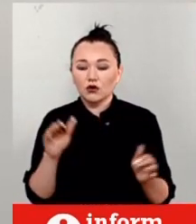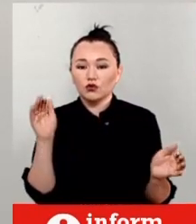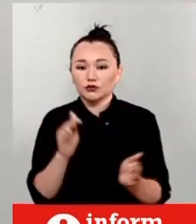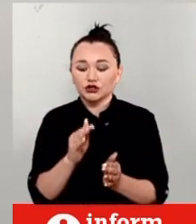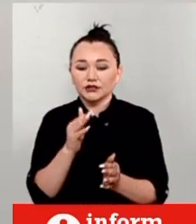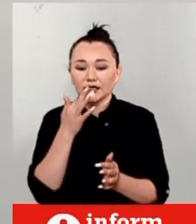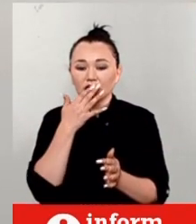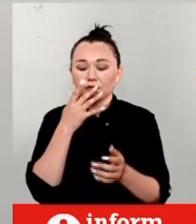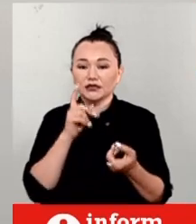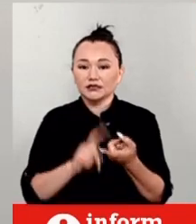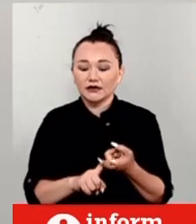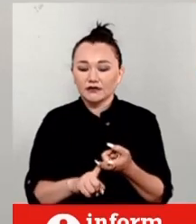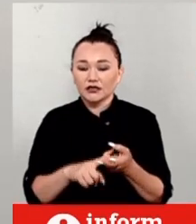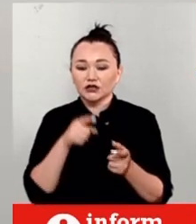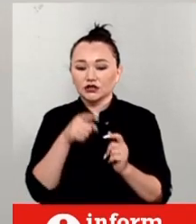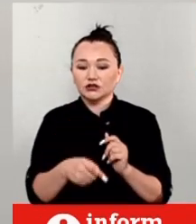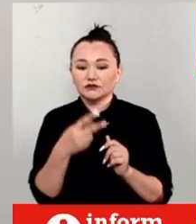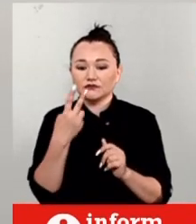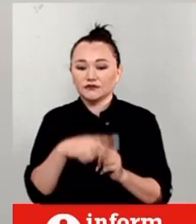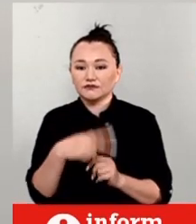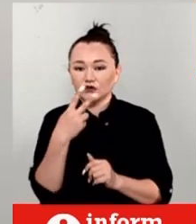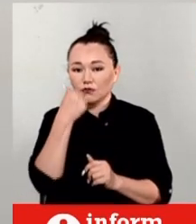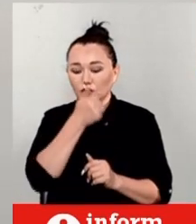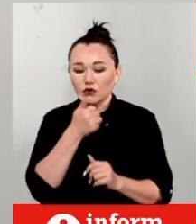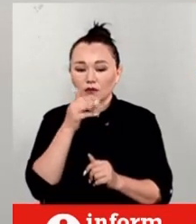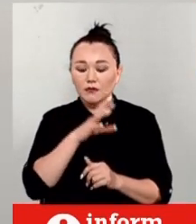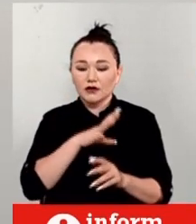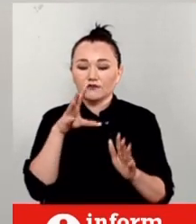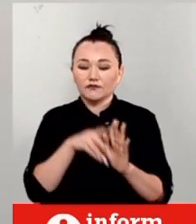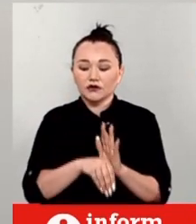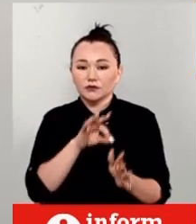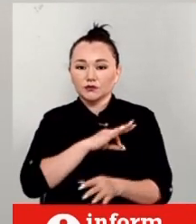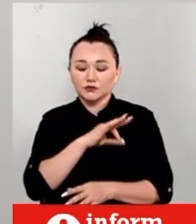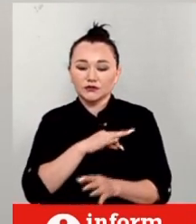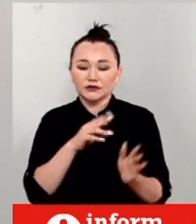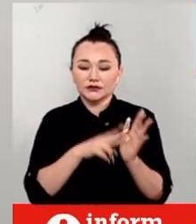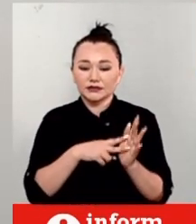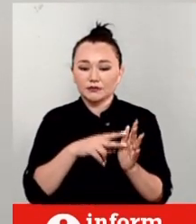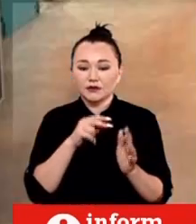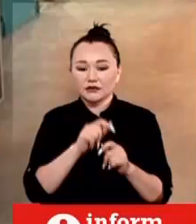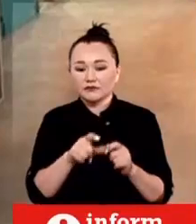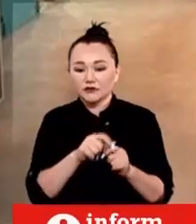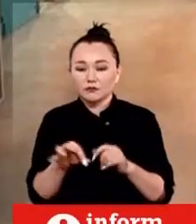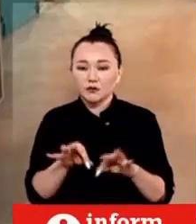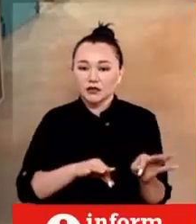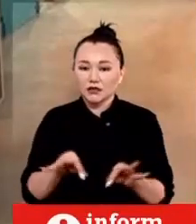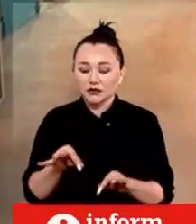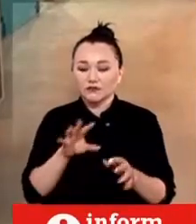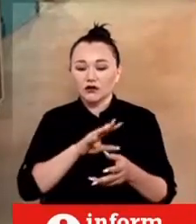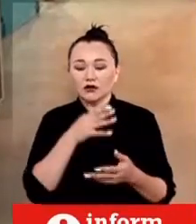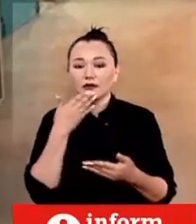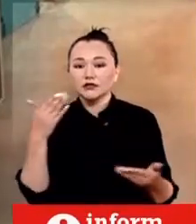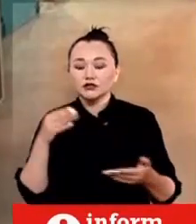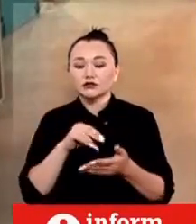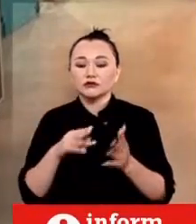уменьшения импортозависимости. В 2022 году были введены в эксплуатацию 7 инвестиционных проектов. На конечной цене